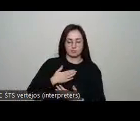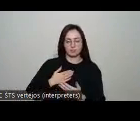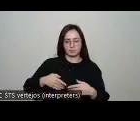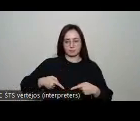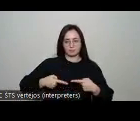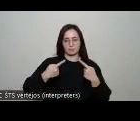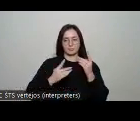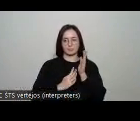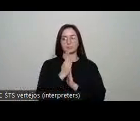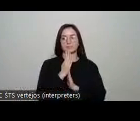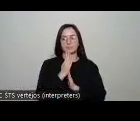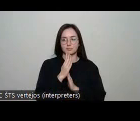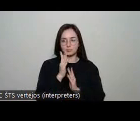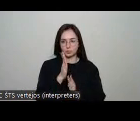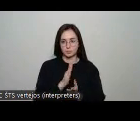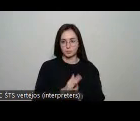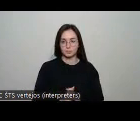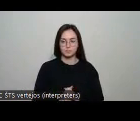Čia yra